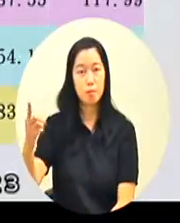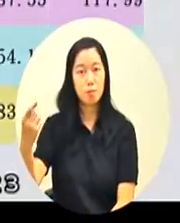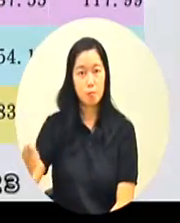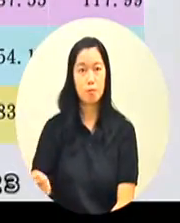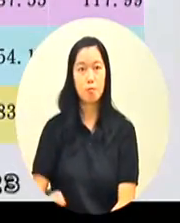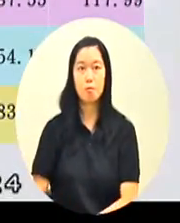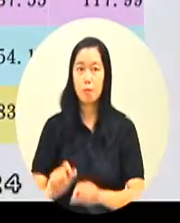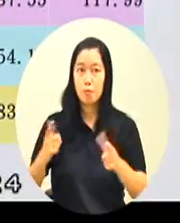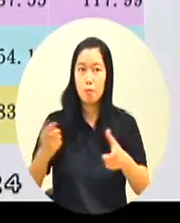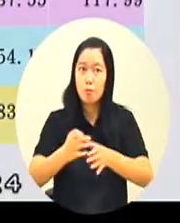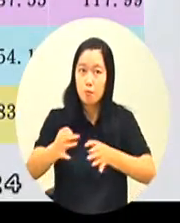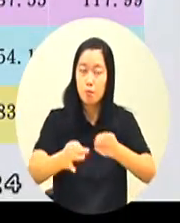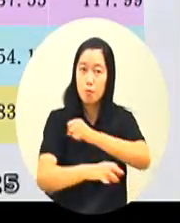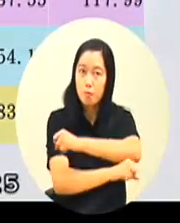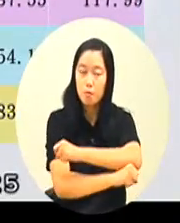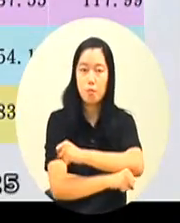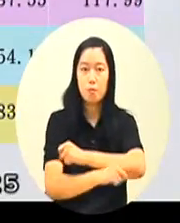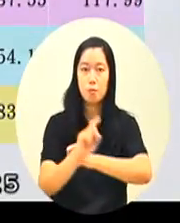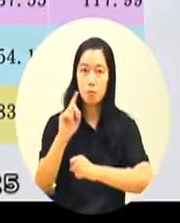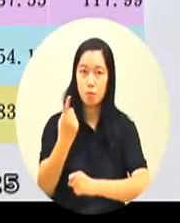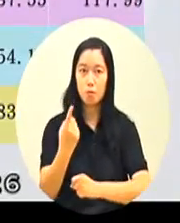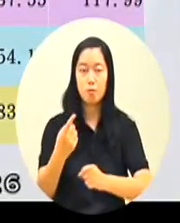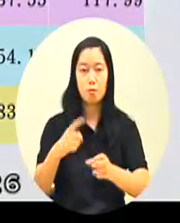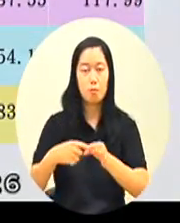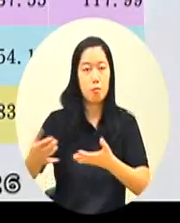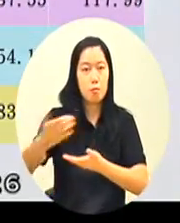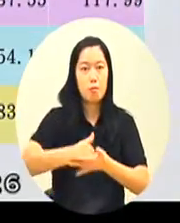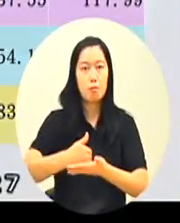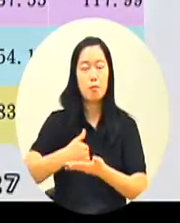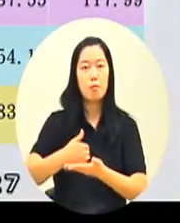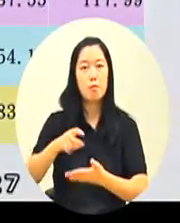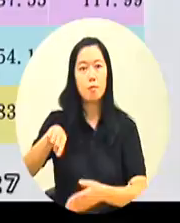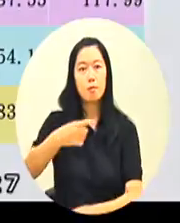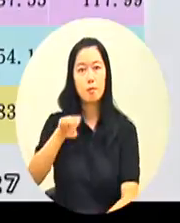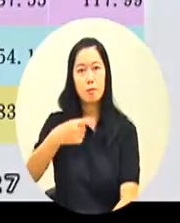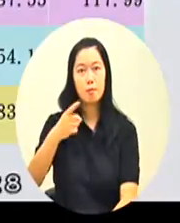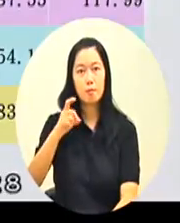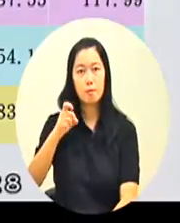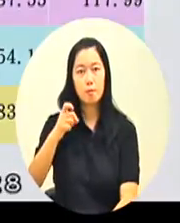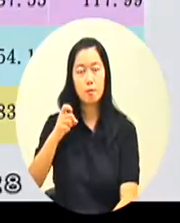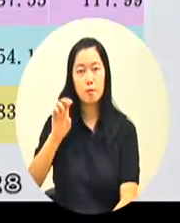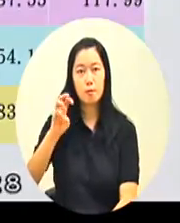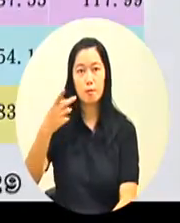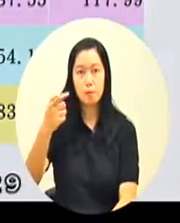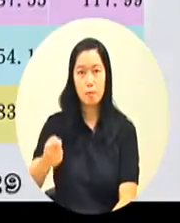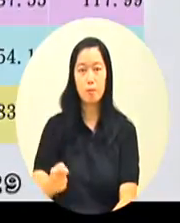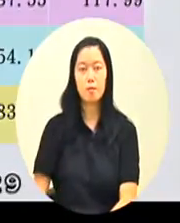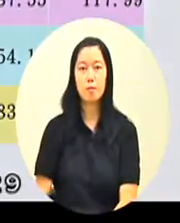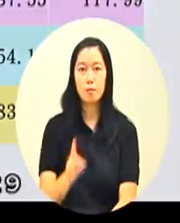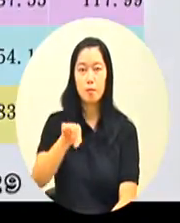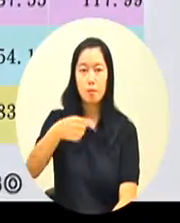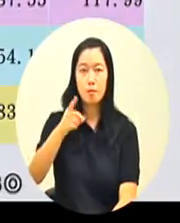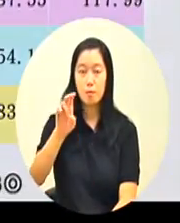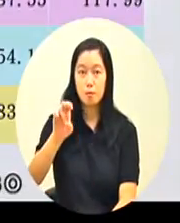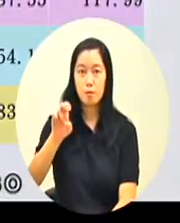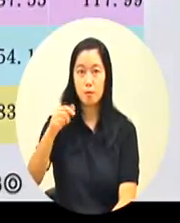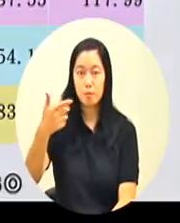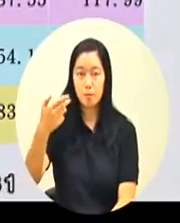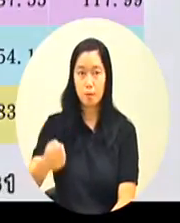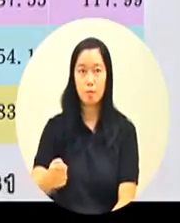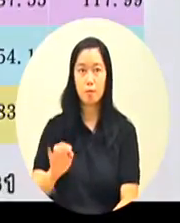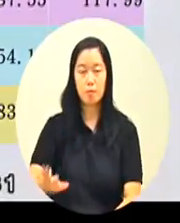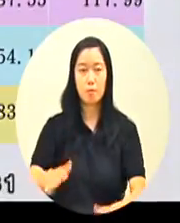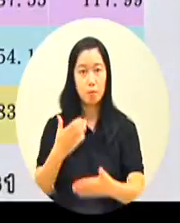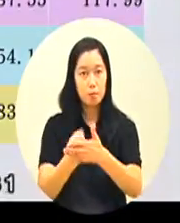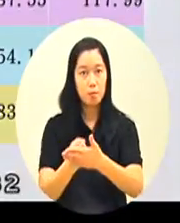业基金的部分，基金来源收入是1137亿，基金用途是1054亿，本期剩余有